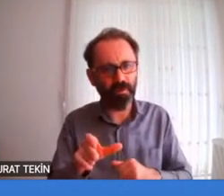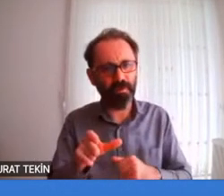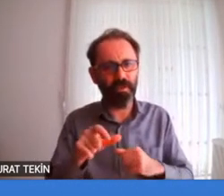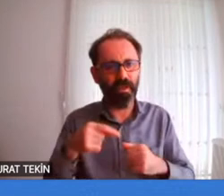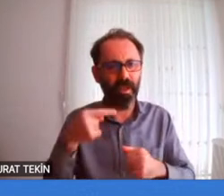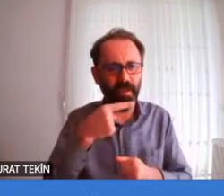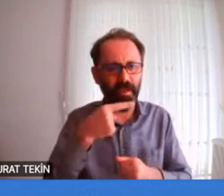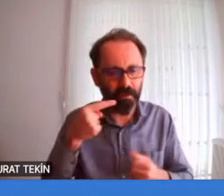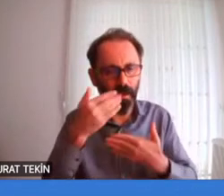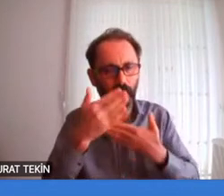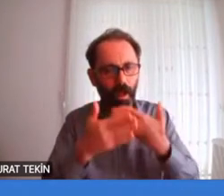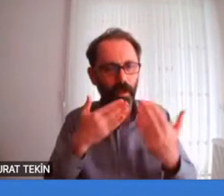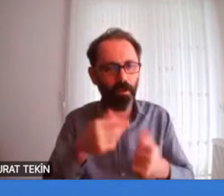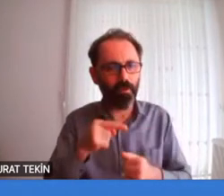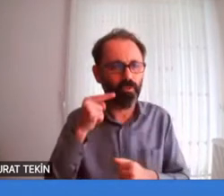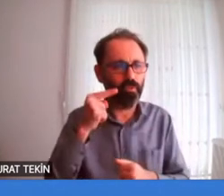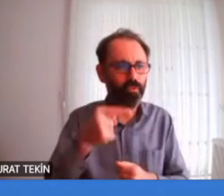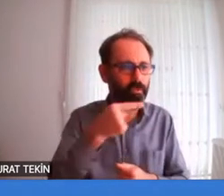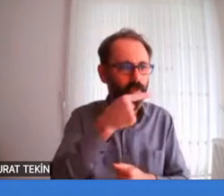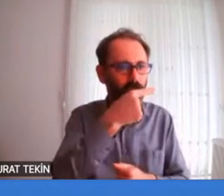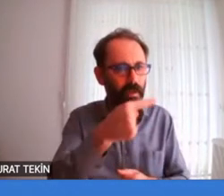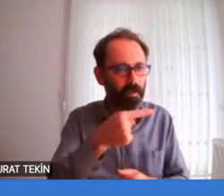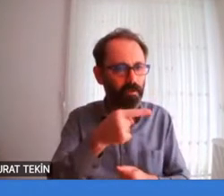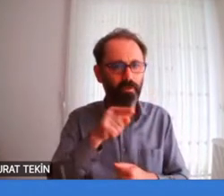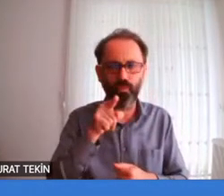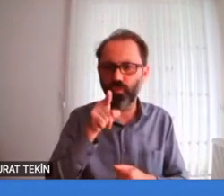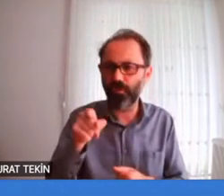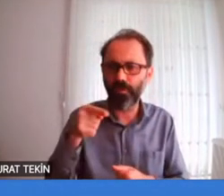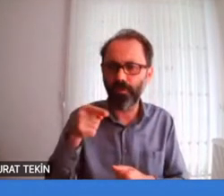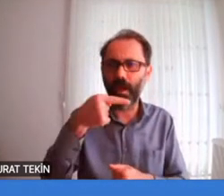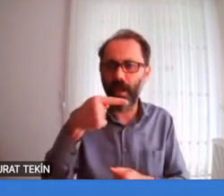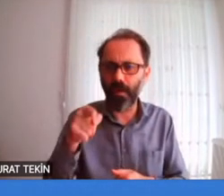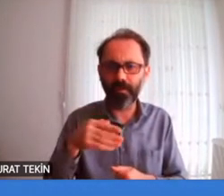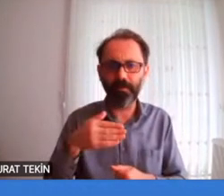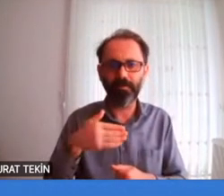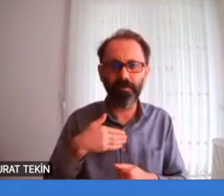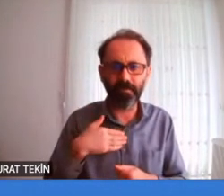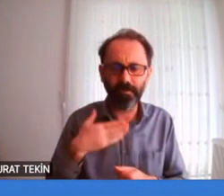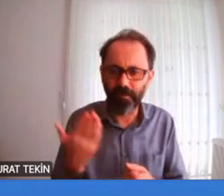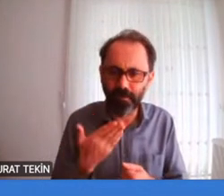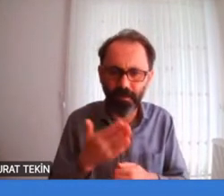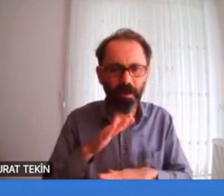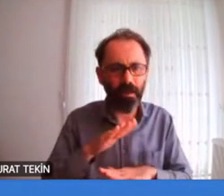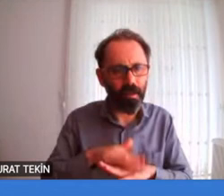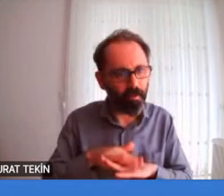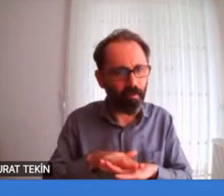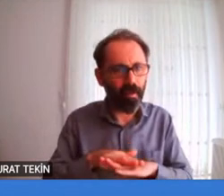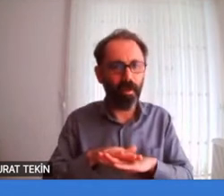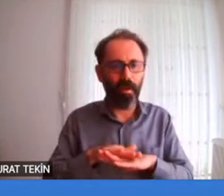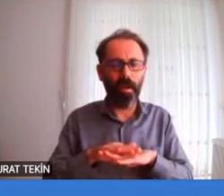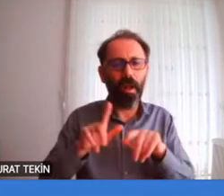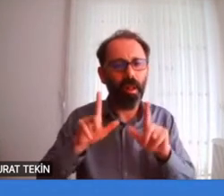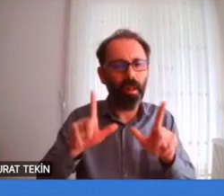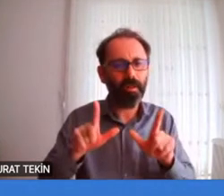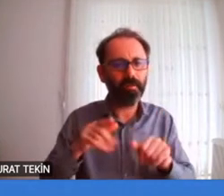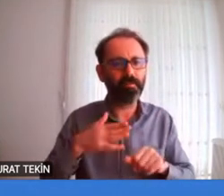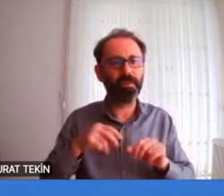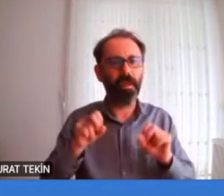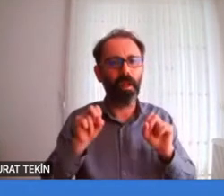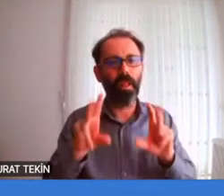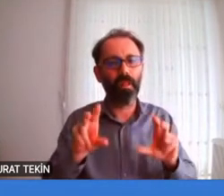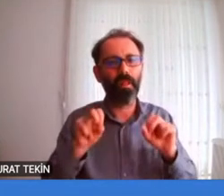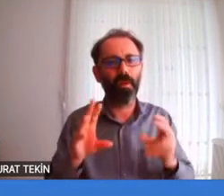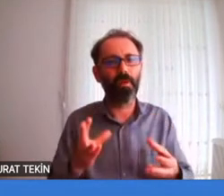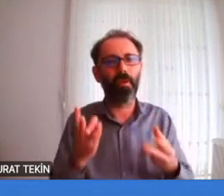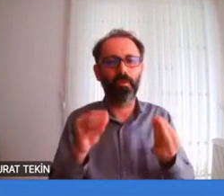bilecek. Bizler, hocaların bizler de özelliğini bileceğiz. Onu biz motive ederken, ondan sahada bir şey isterken mesela bol aldığımızda bir